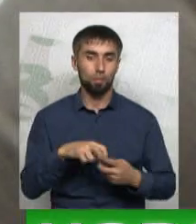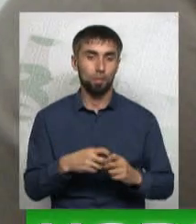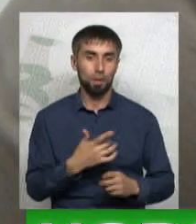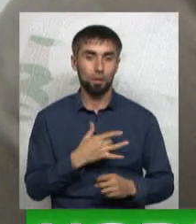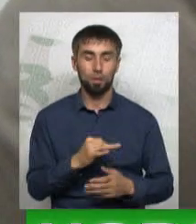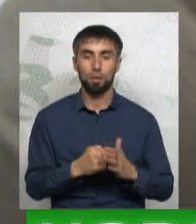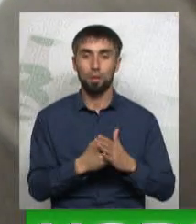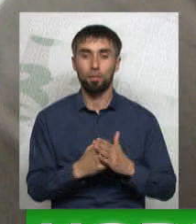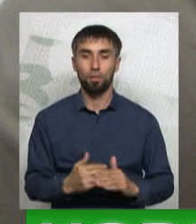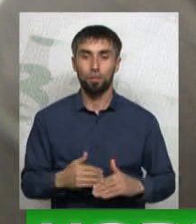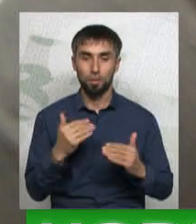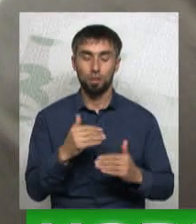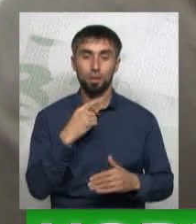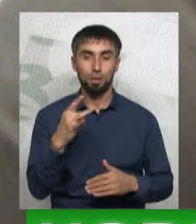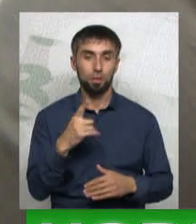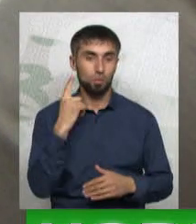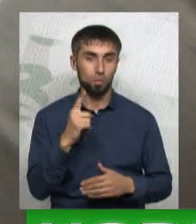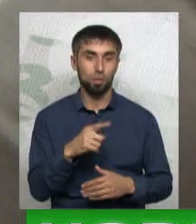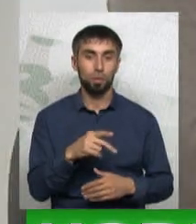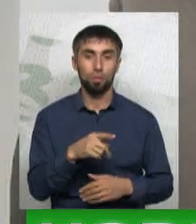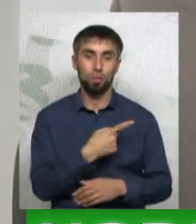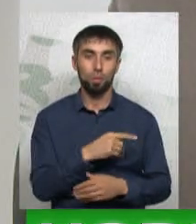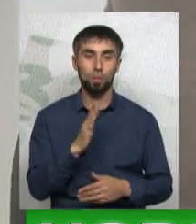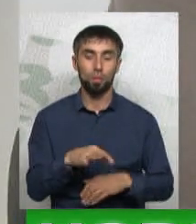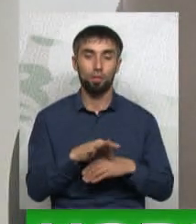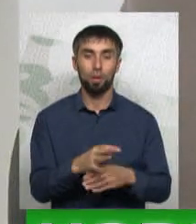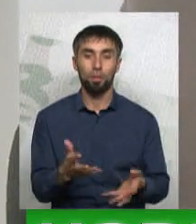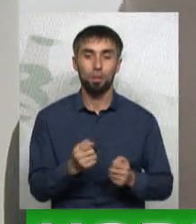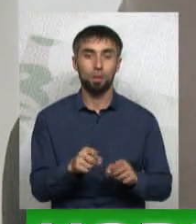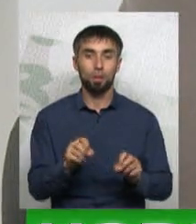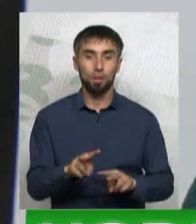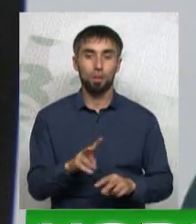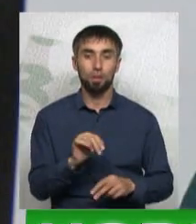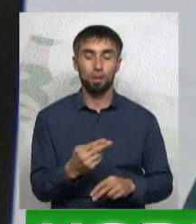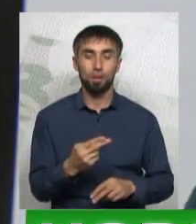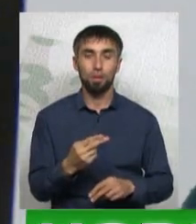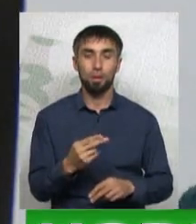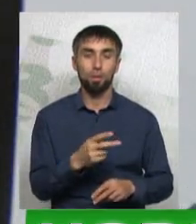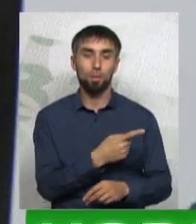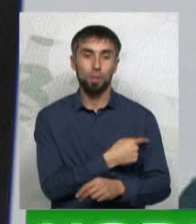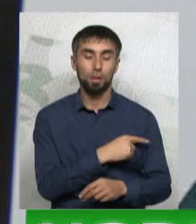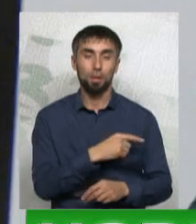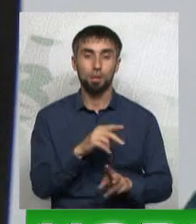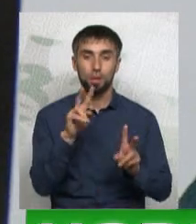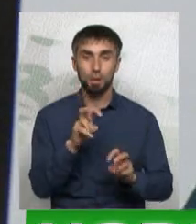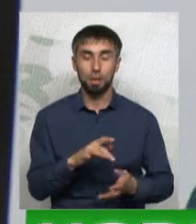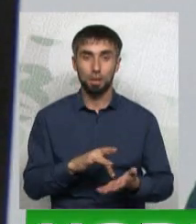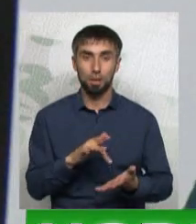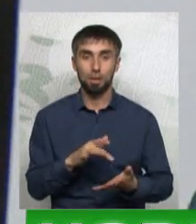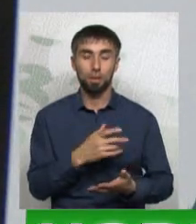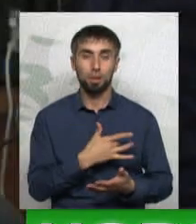скачет давление. Услышав, что в республиканской клинической больнице будут вести прием специалисты Национального медицинского исследовательского